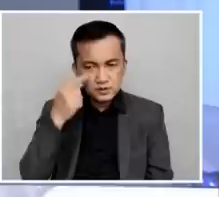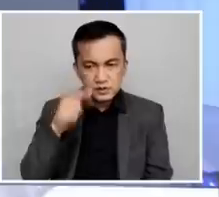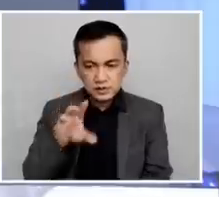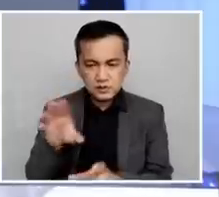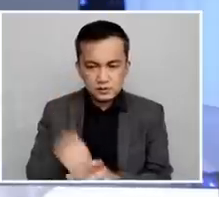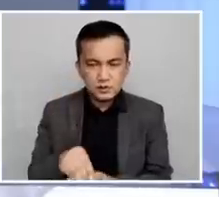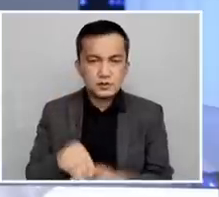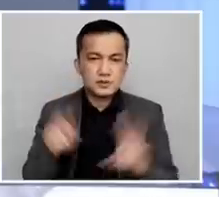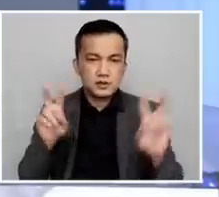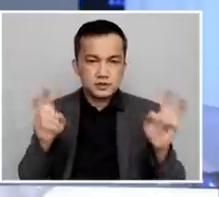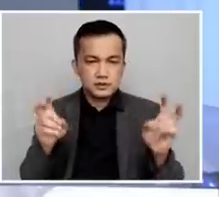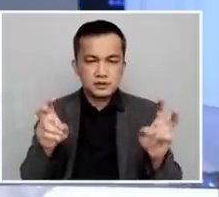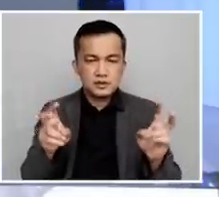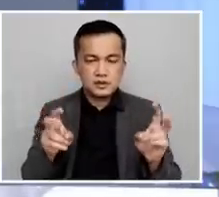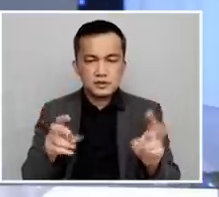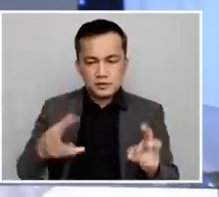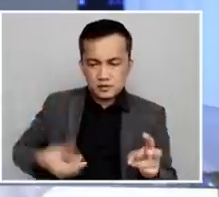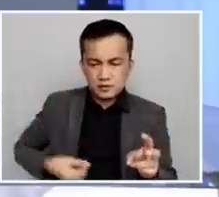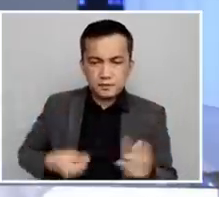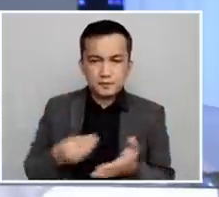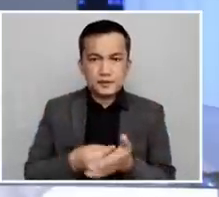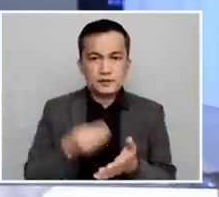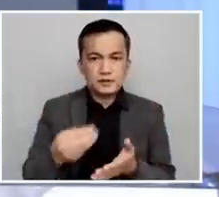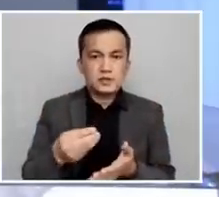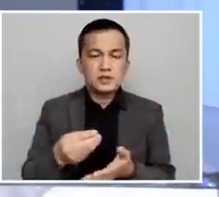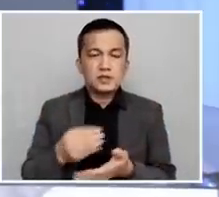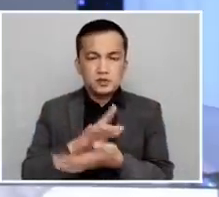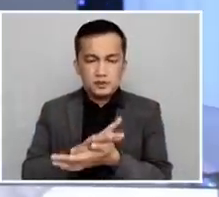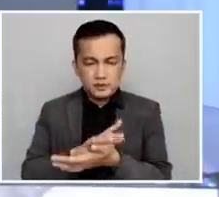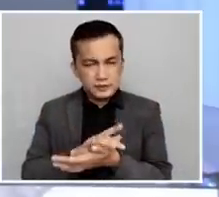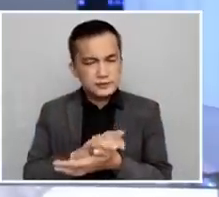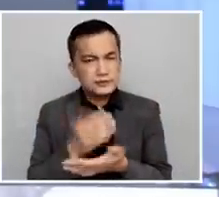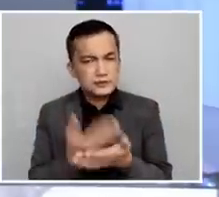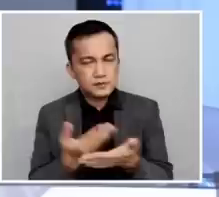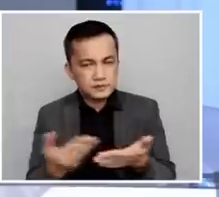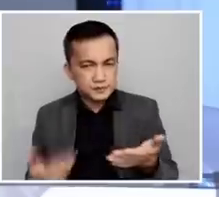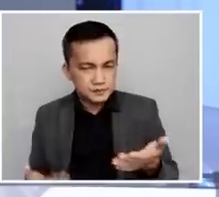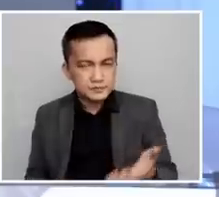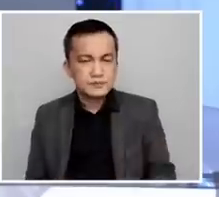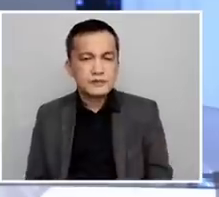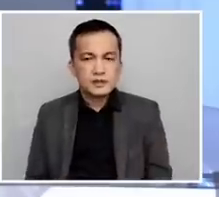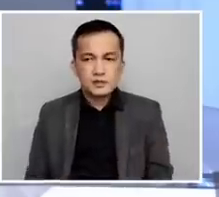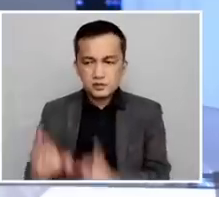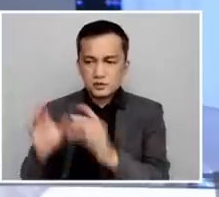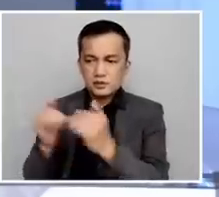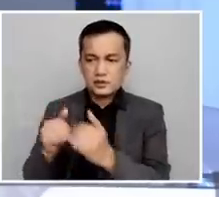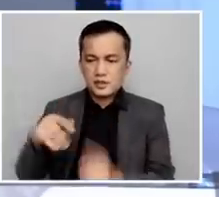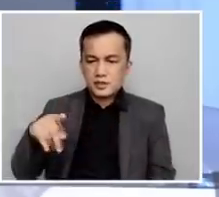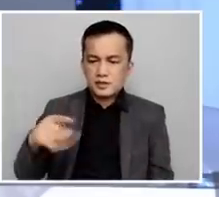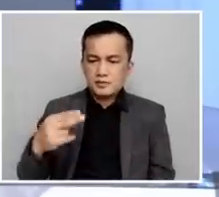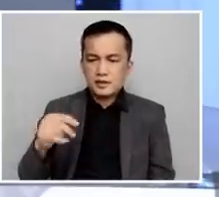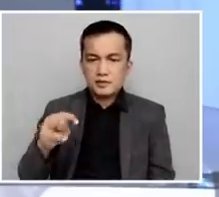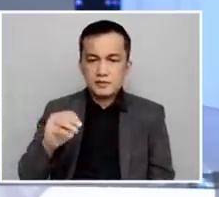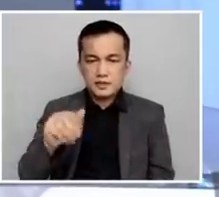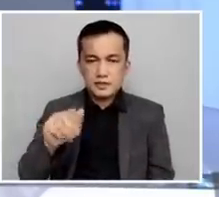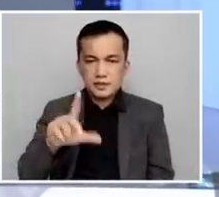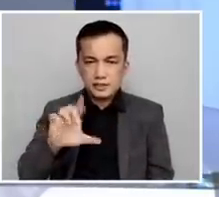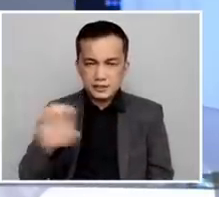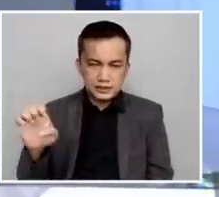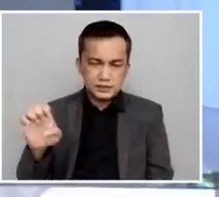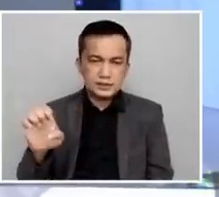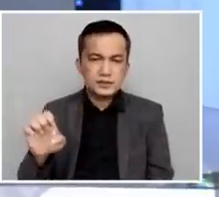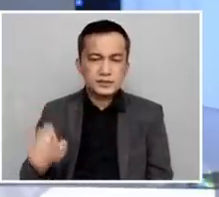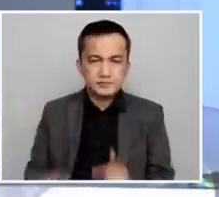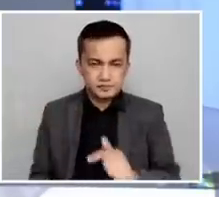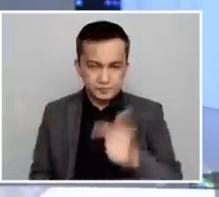umano sa manumalyang pagbili ng COVID-19 supplies sa kumpanyang Farmally. Nagpapatrol,